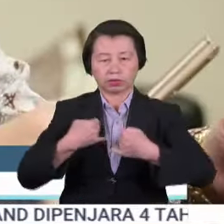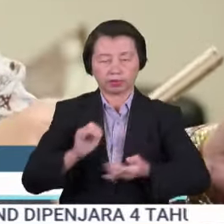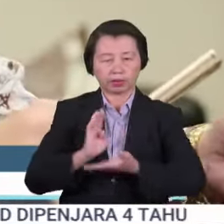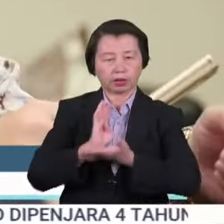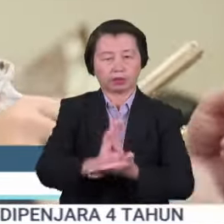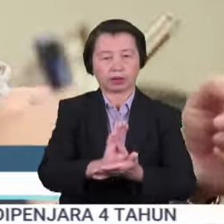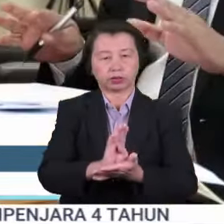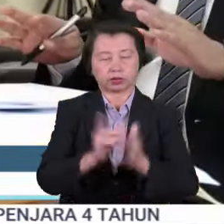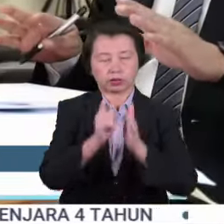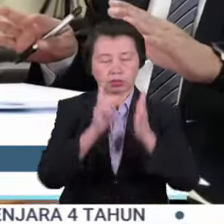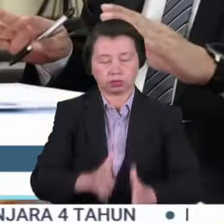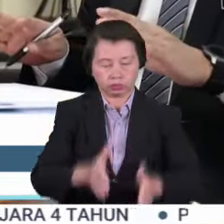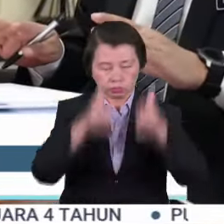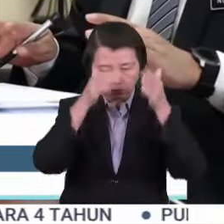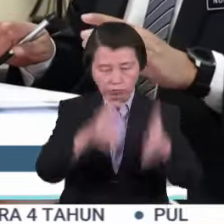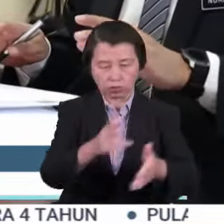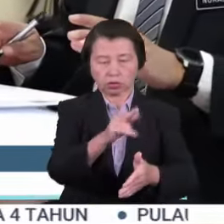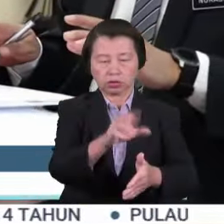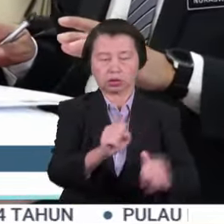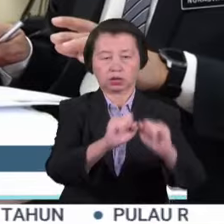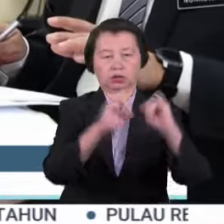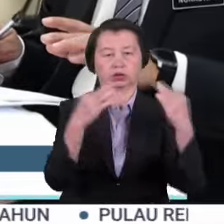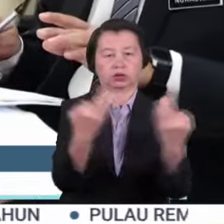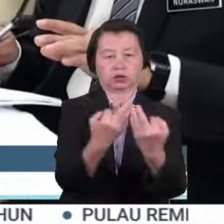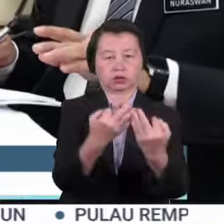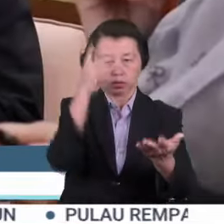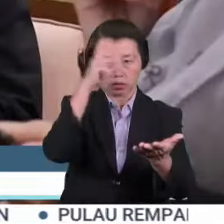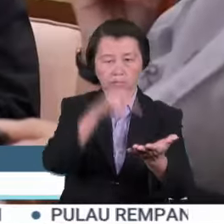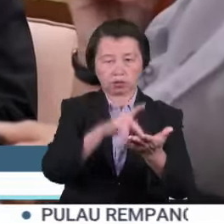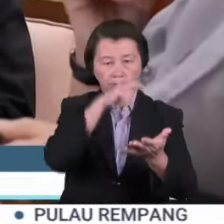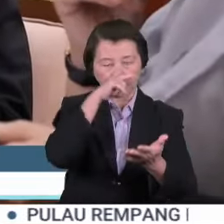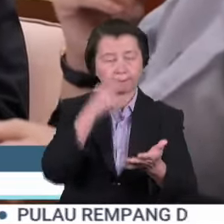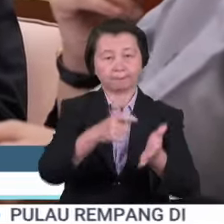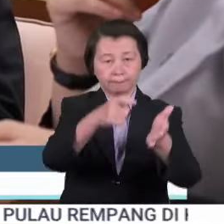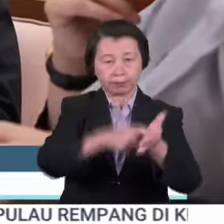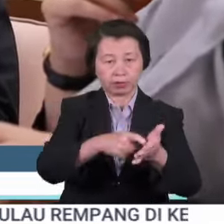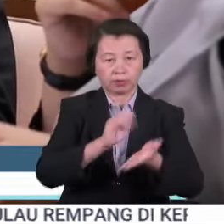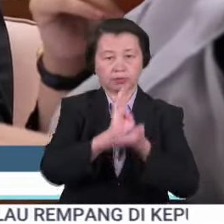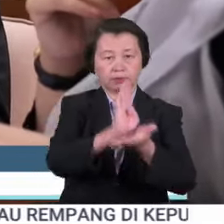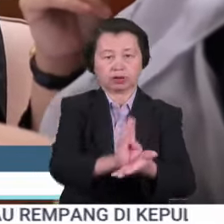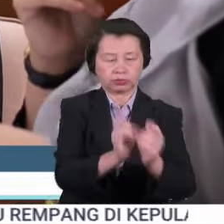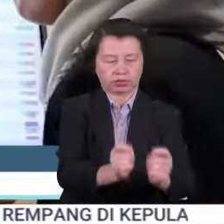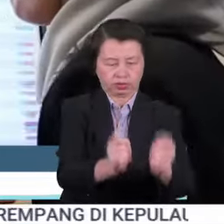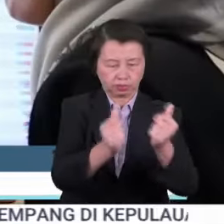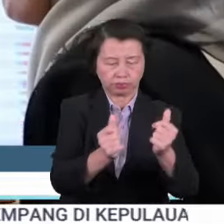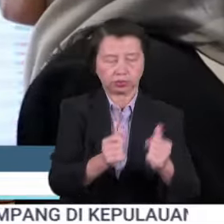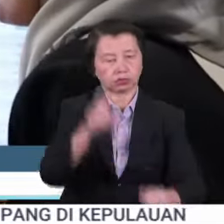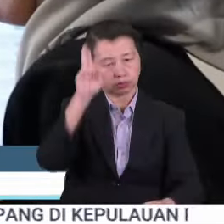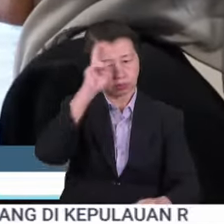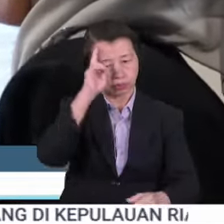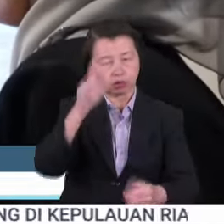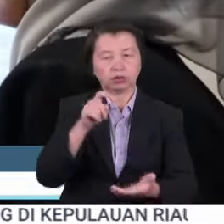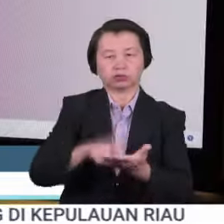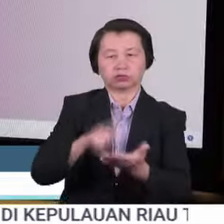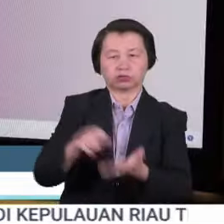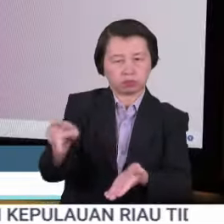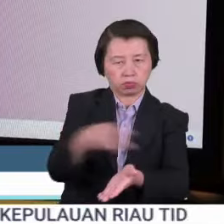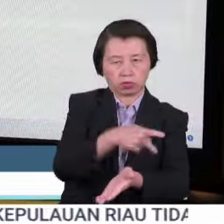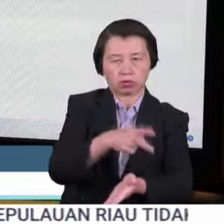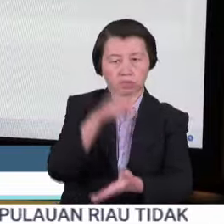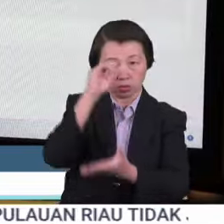Guaman memberi tumpuan kepada kes kekeluargaan yang dikenal pasti memerlukan bantuan segera seperti tuntutan nafkah